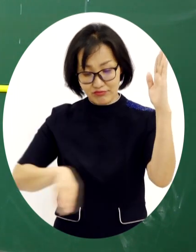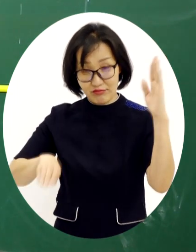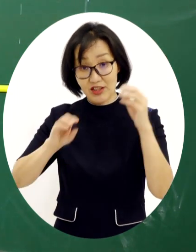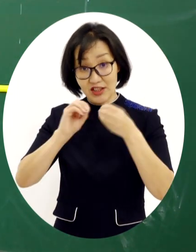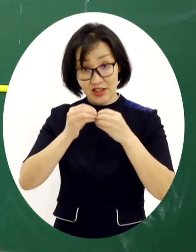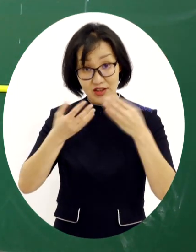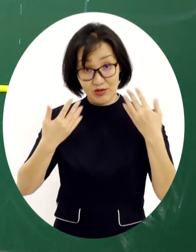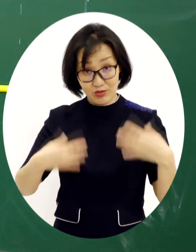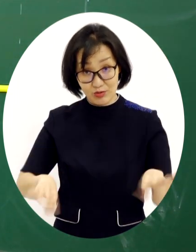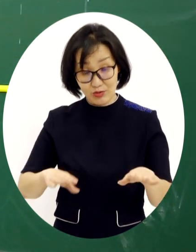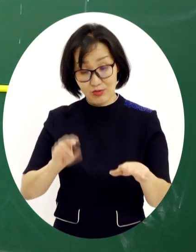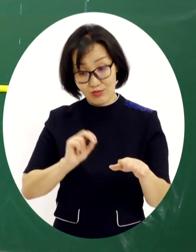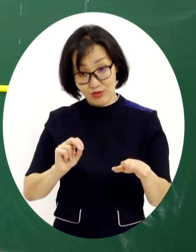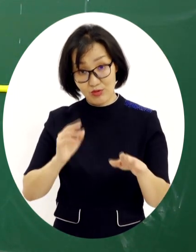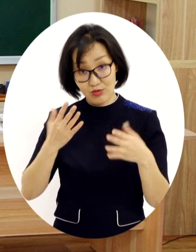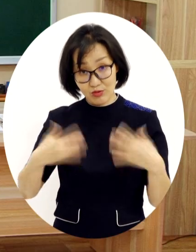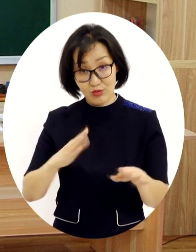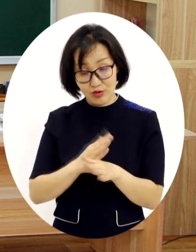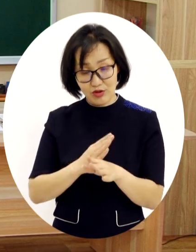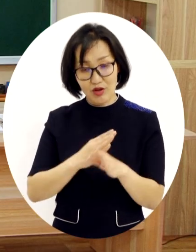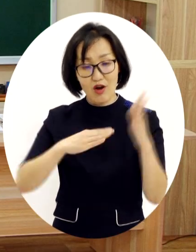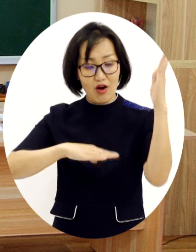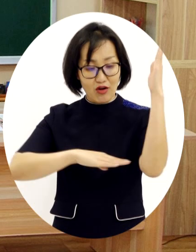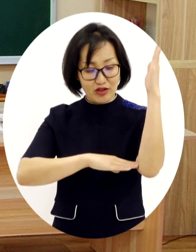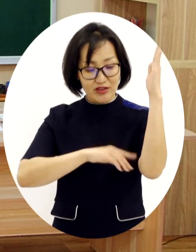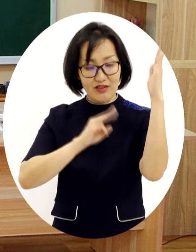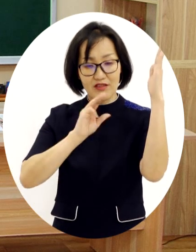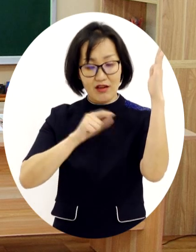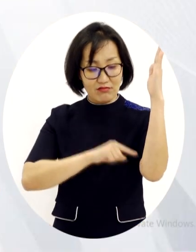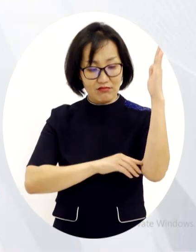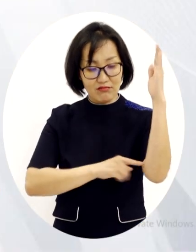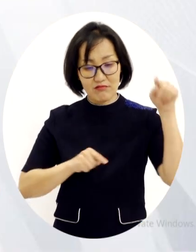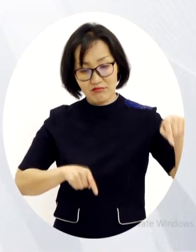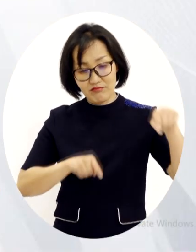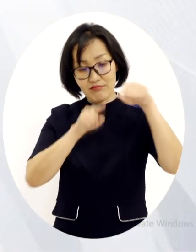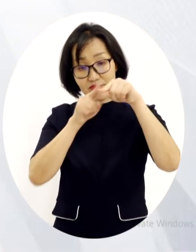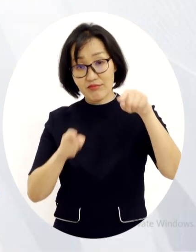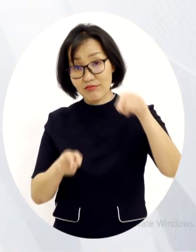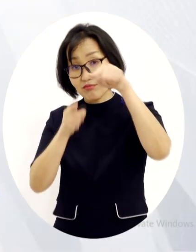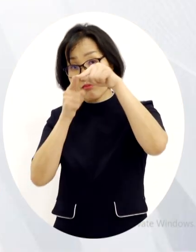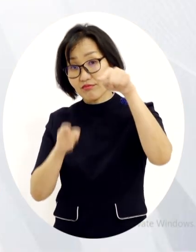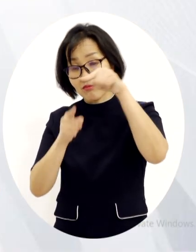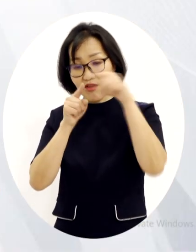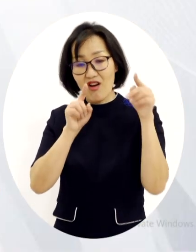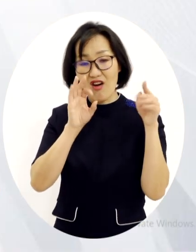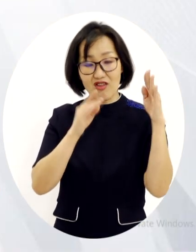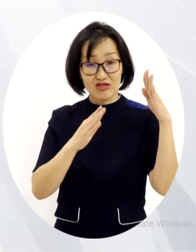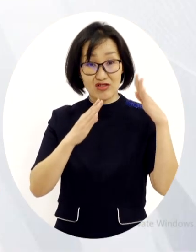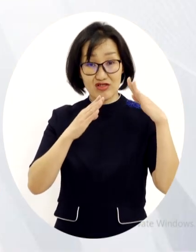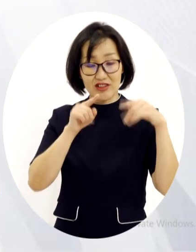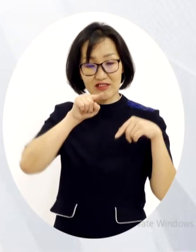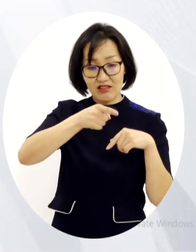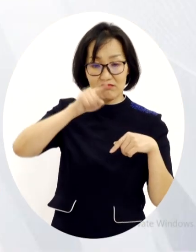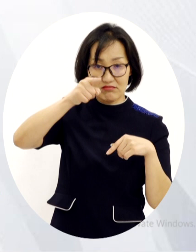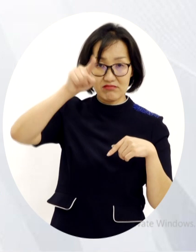хуваарыг бичнэ. Тэгээд яг уу огтлолын цэгийг тэмдэглэх нь байна. За дэлгэцэн дээр тэмдэглэсэн цэгийг хараарай зөв тэмдэглэж